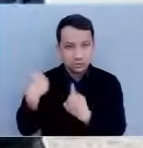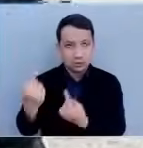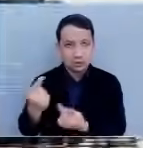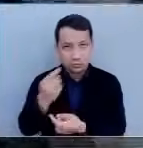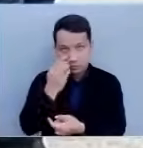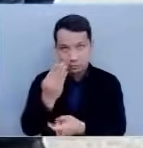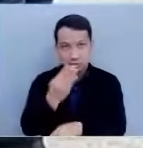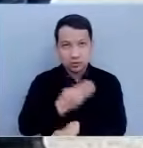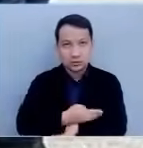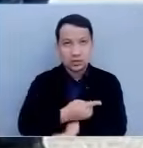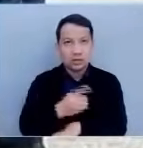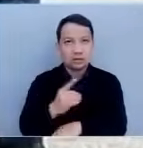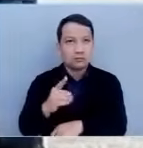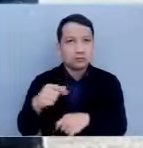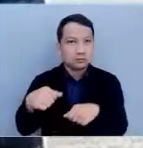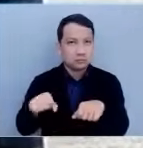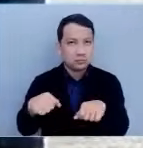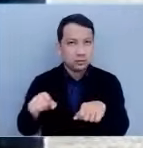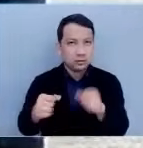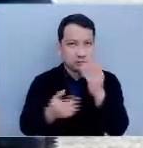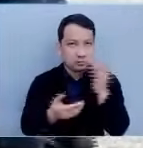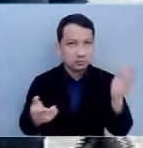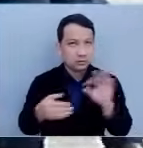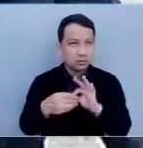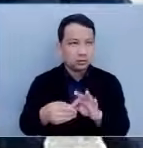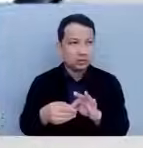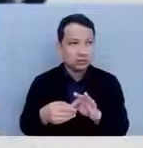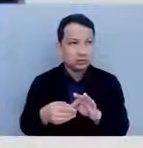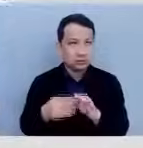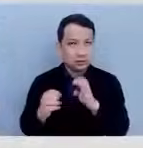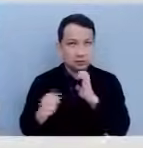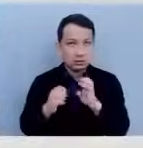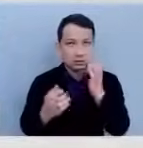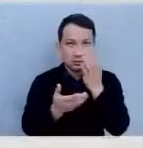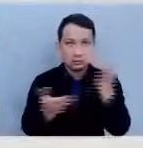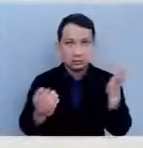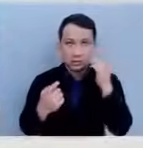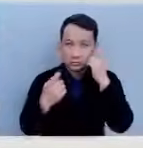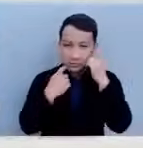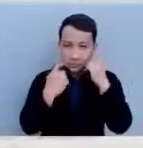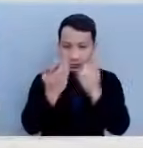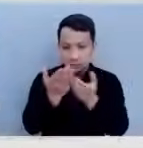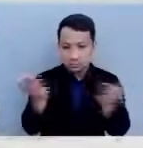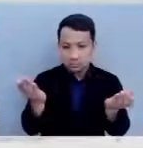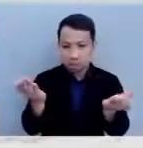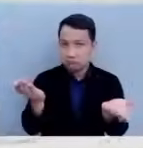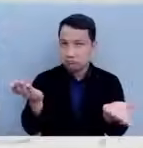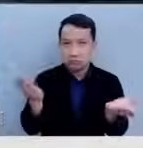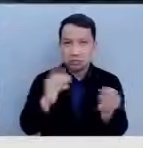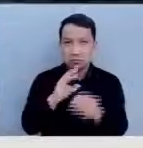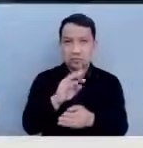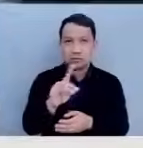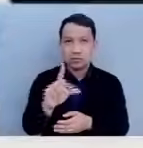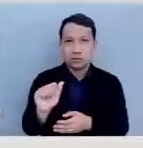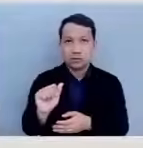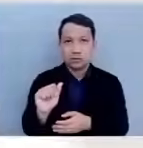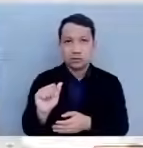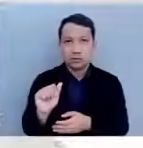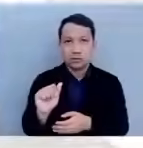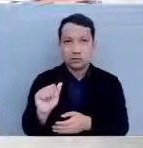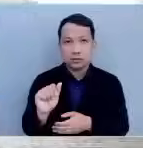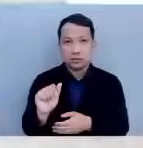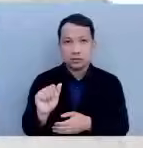days na mga rider na dumadaan sa kahabaan ng EDSA. Pero kanina, sa natanong natin sa mga MMDA traffic enforcer